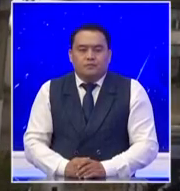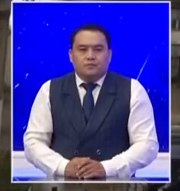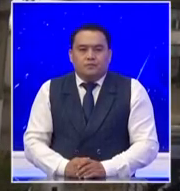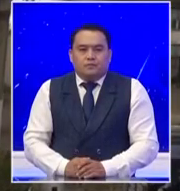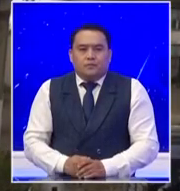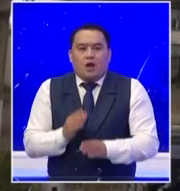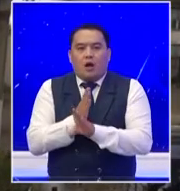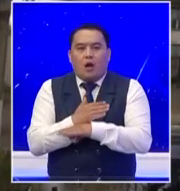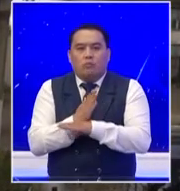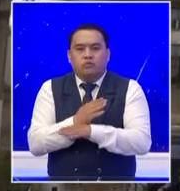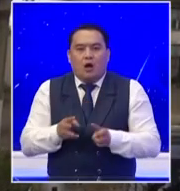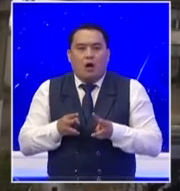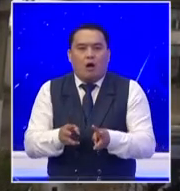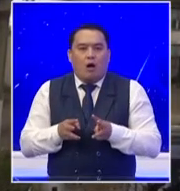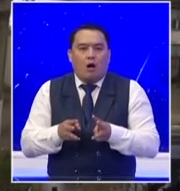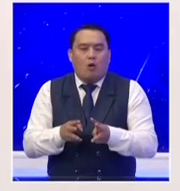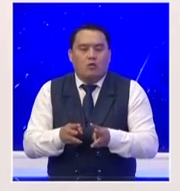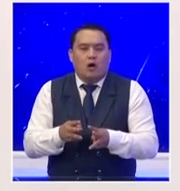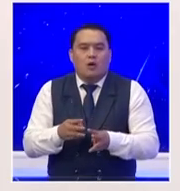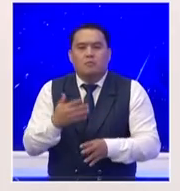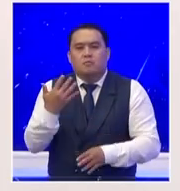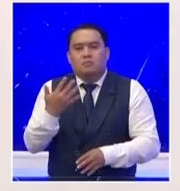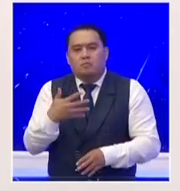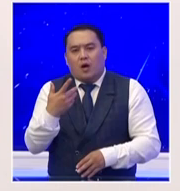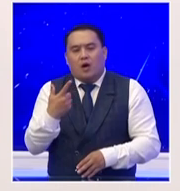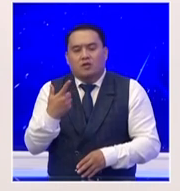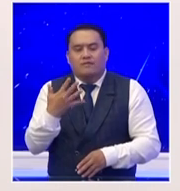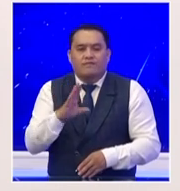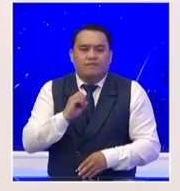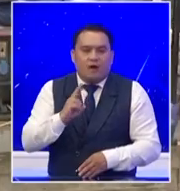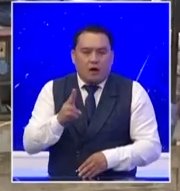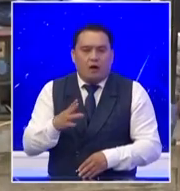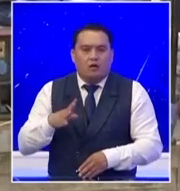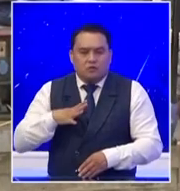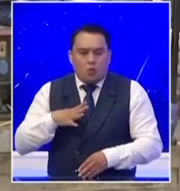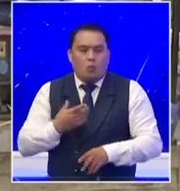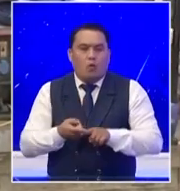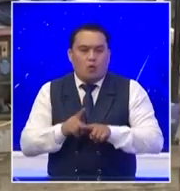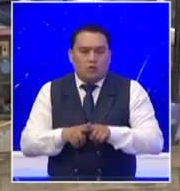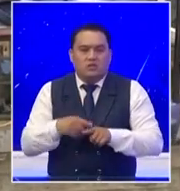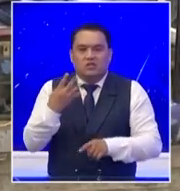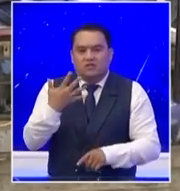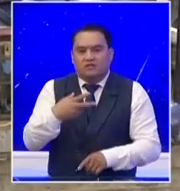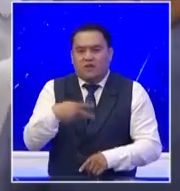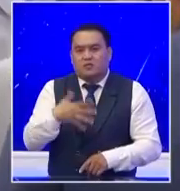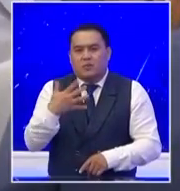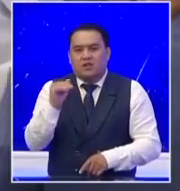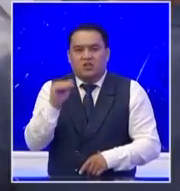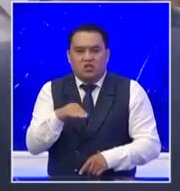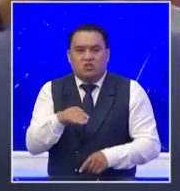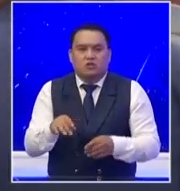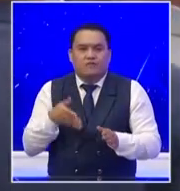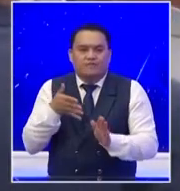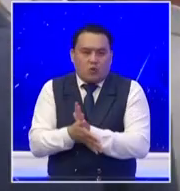Котельная Капшигай жилу Арнаса в строю уже полвека. Работает на мазуте, потребность которого составляет 25 тысяч тонн в год, а